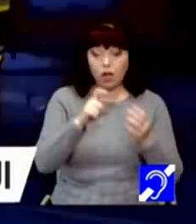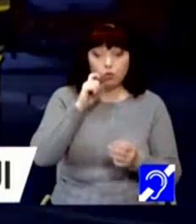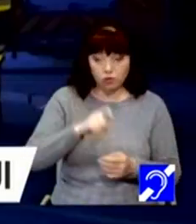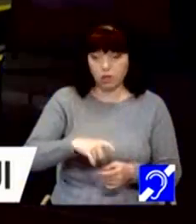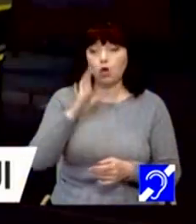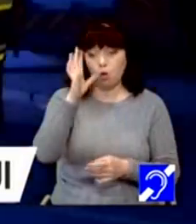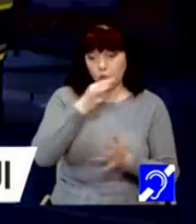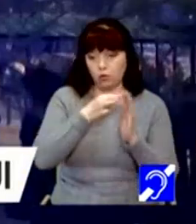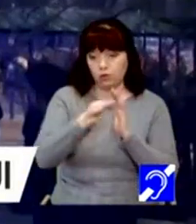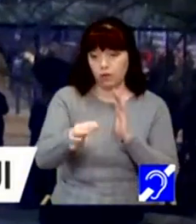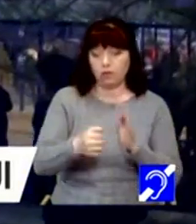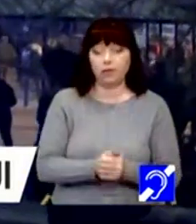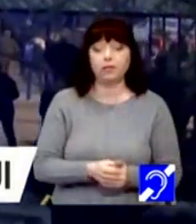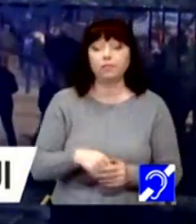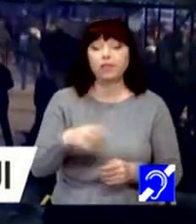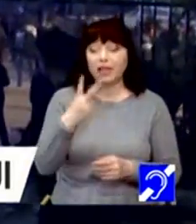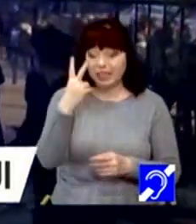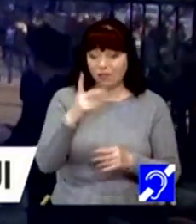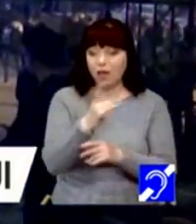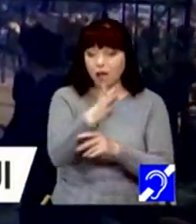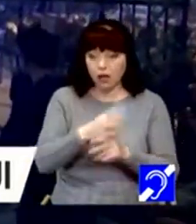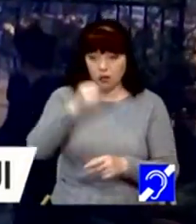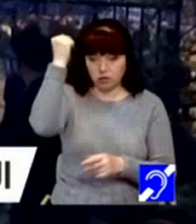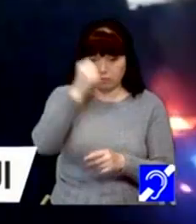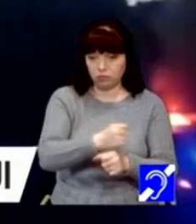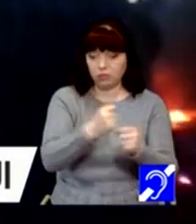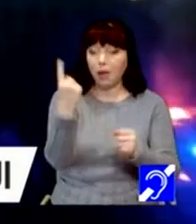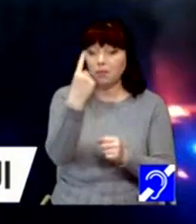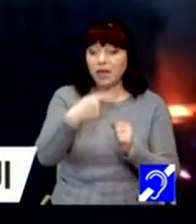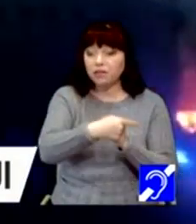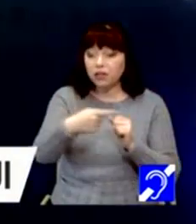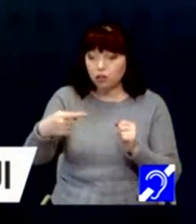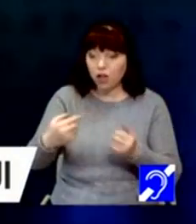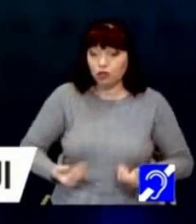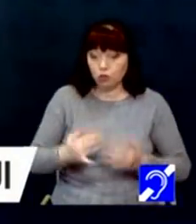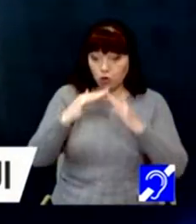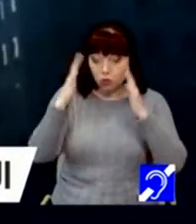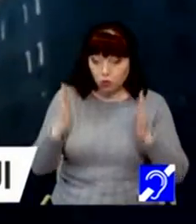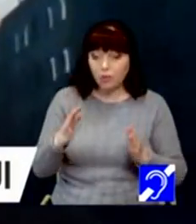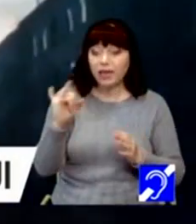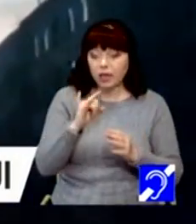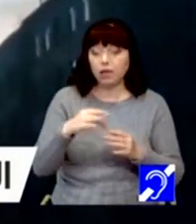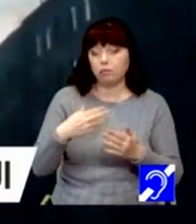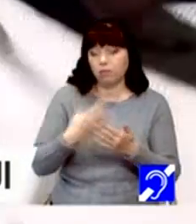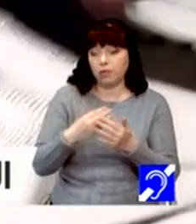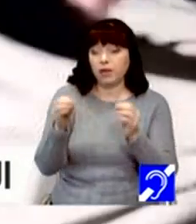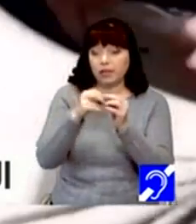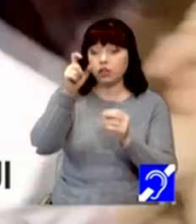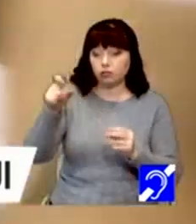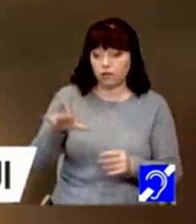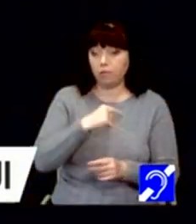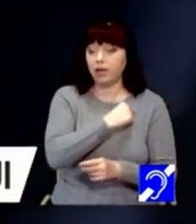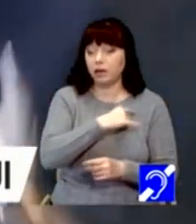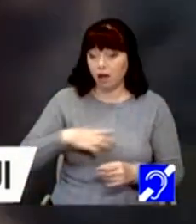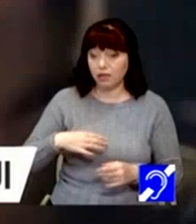două rachetă de croazieră au căzut în prin centrul kievului una lovi primul etaj al unui bloc de locuințe și cel puțin 10 oameni au fost răniți în această dimineață